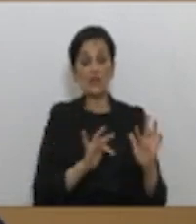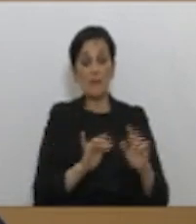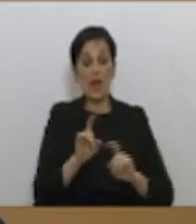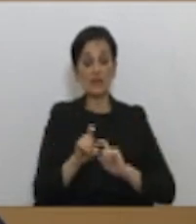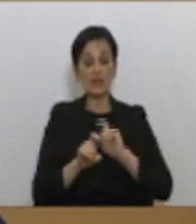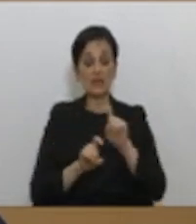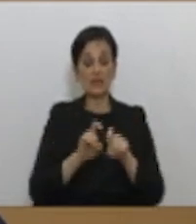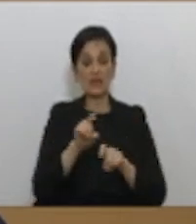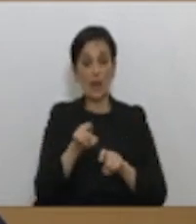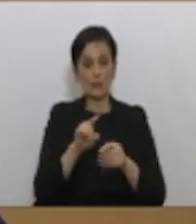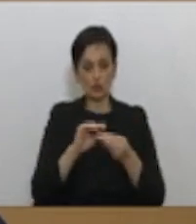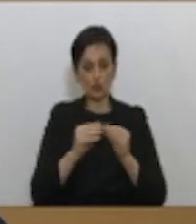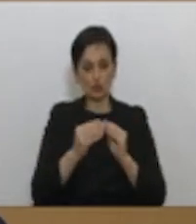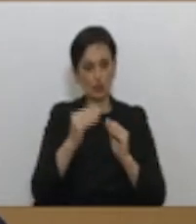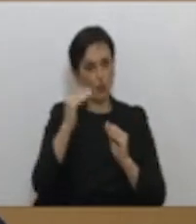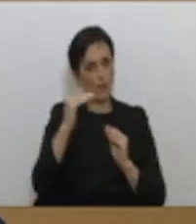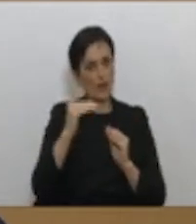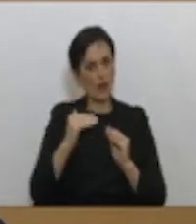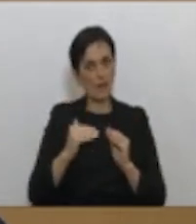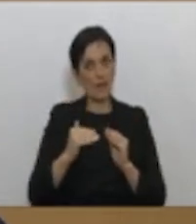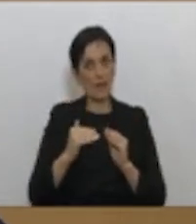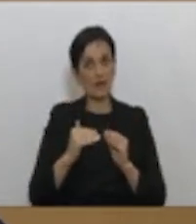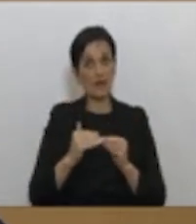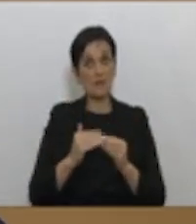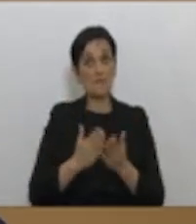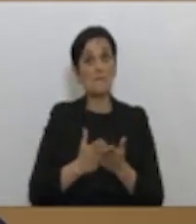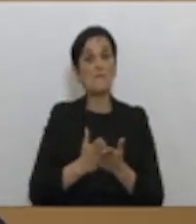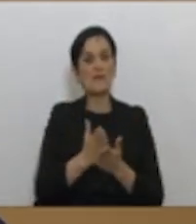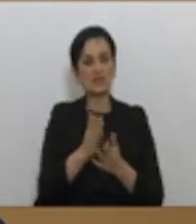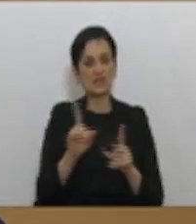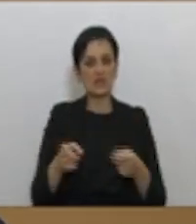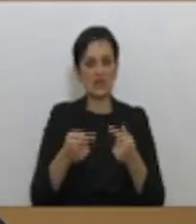ზემით აღნიშნული პრობლემების მისაყვანად განახორციელონ. დიდი მადლობა.